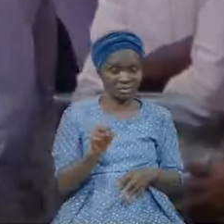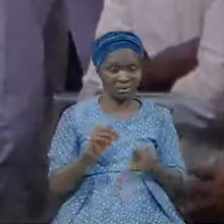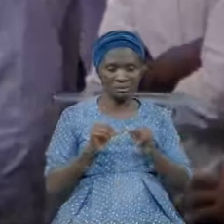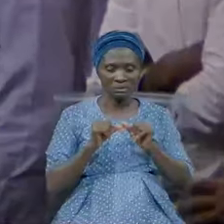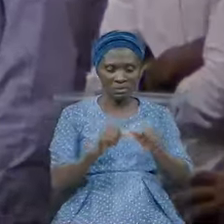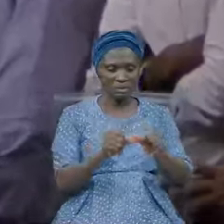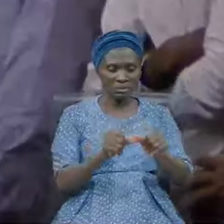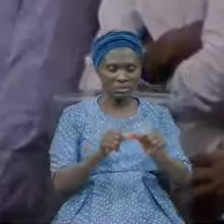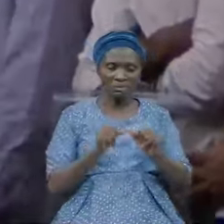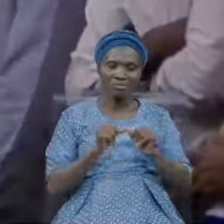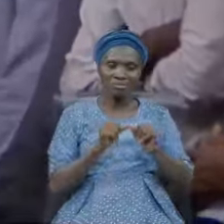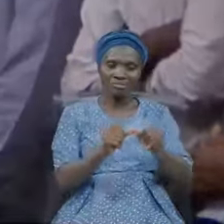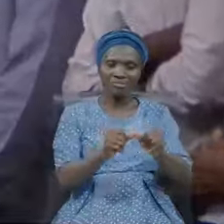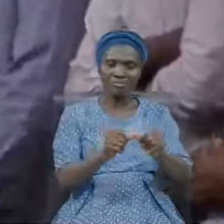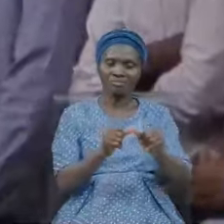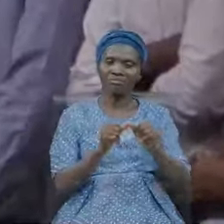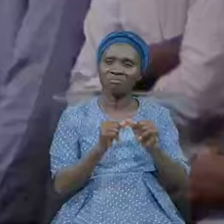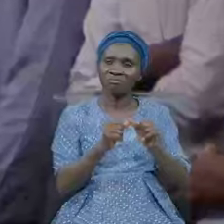continue sa vie comme ça.